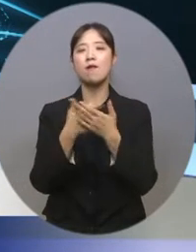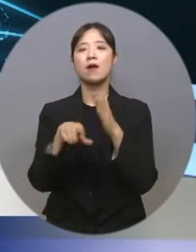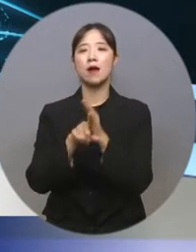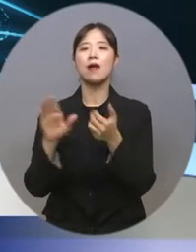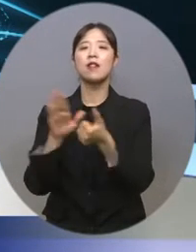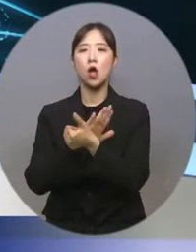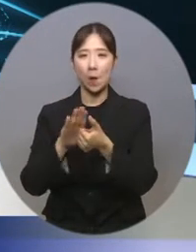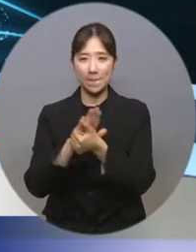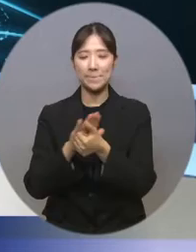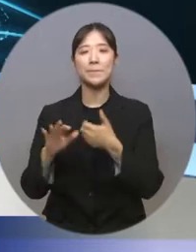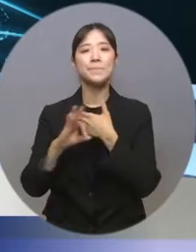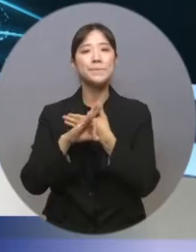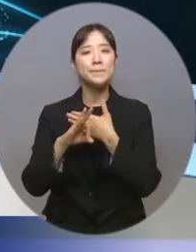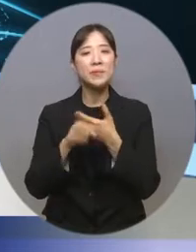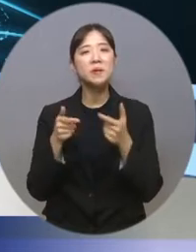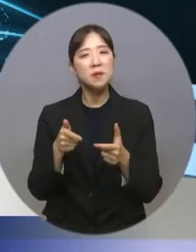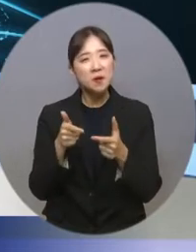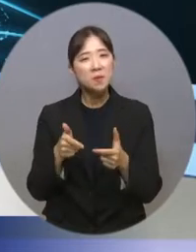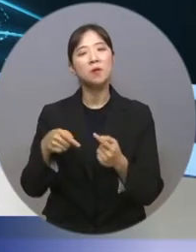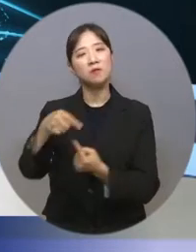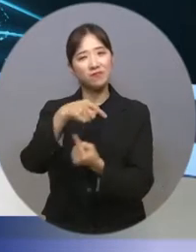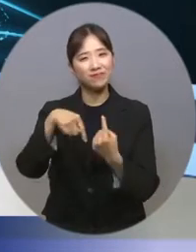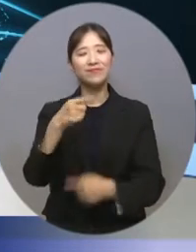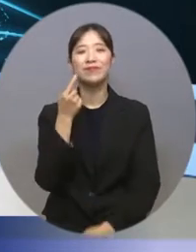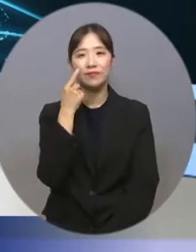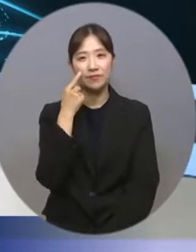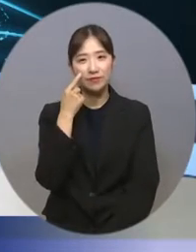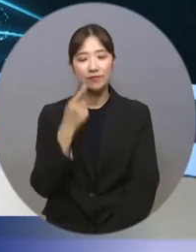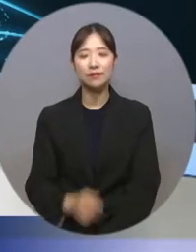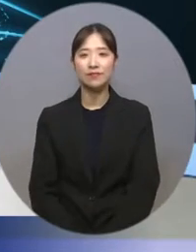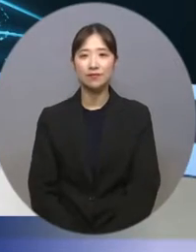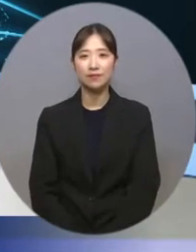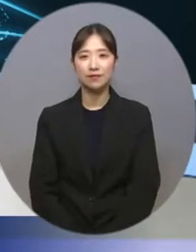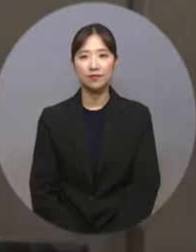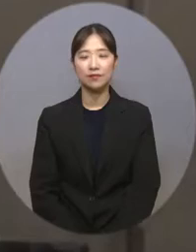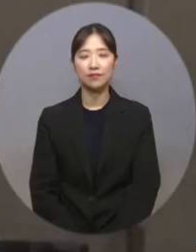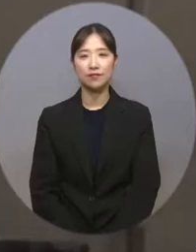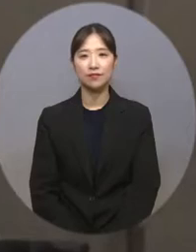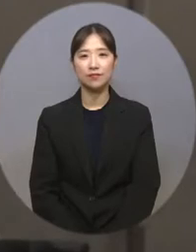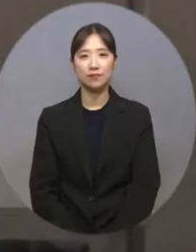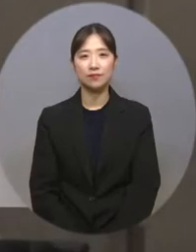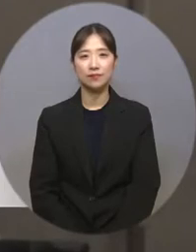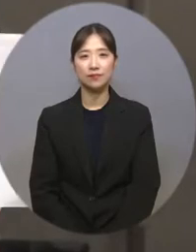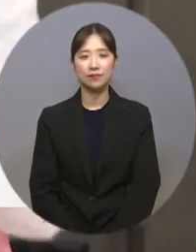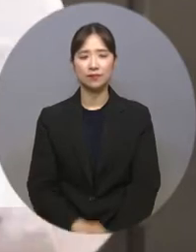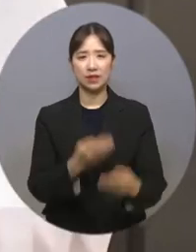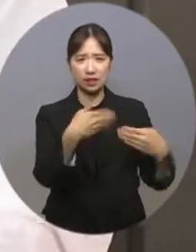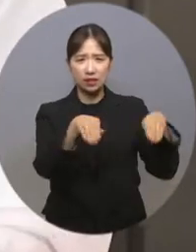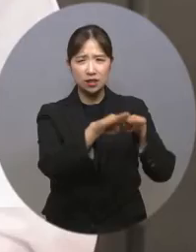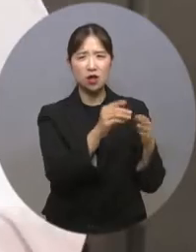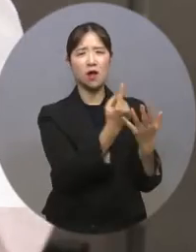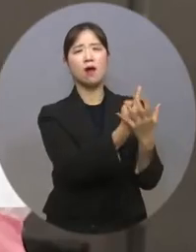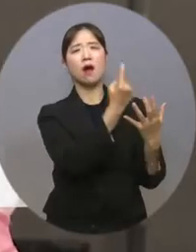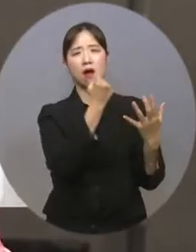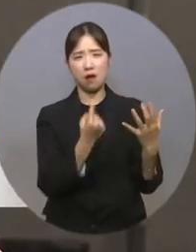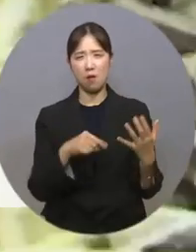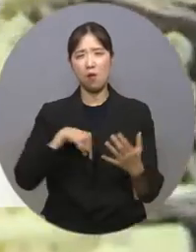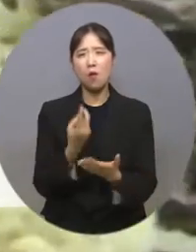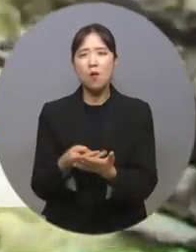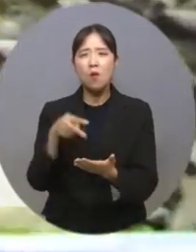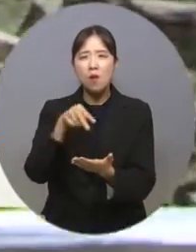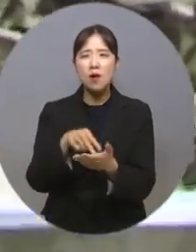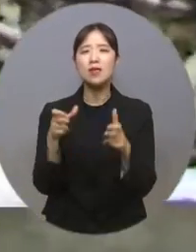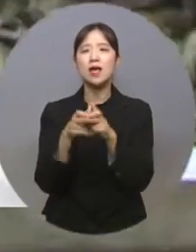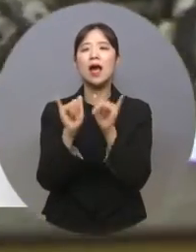시범 운영됩니다 자세한 내용 박성용 기자가 전합니다 단 시설 장애인을 위한 맞춤형 영양관리